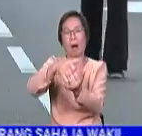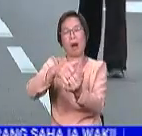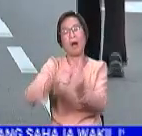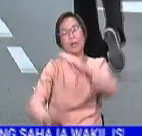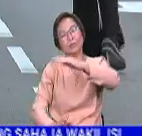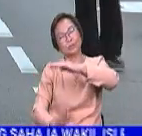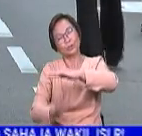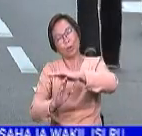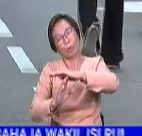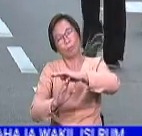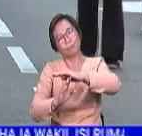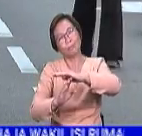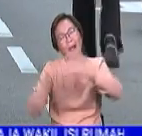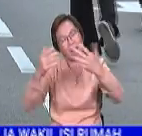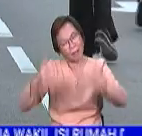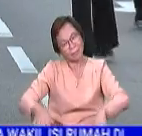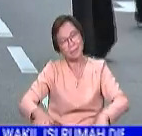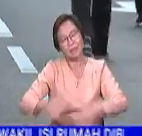secara aman